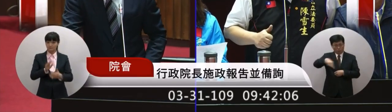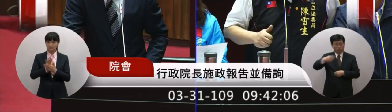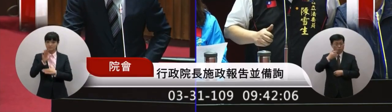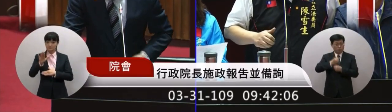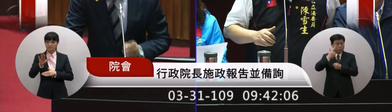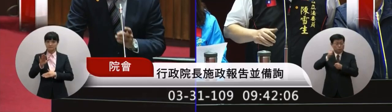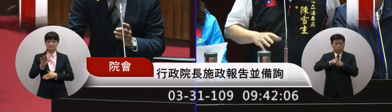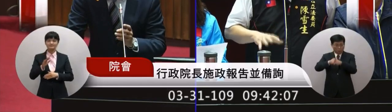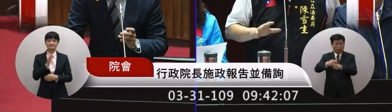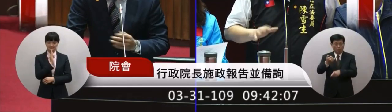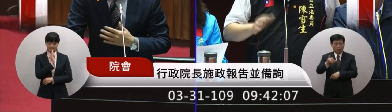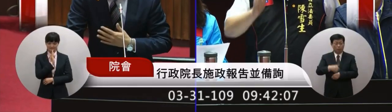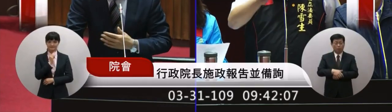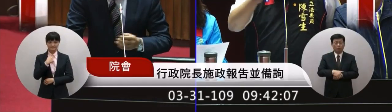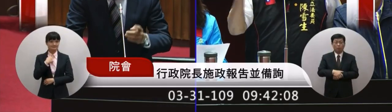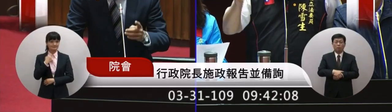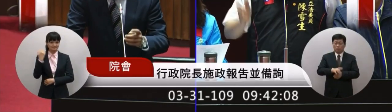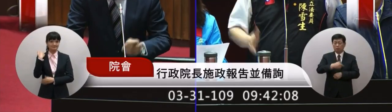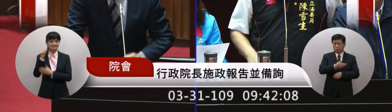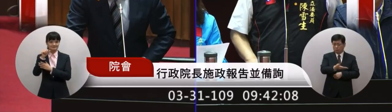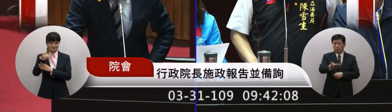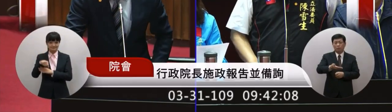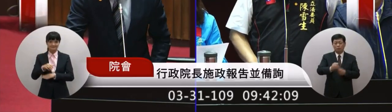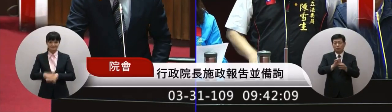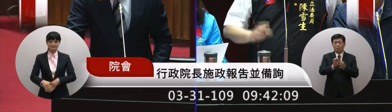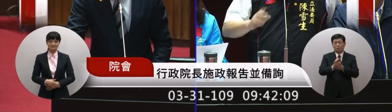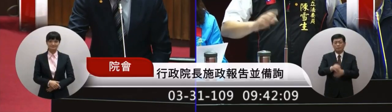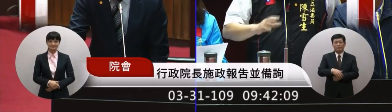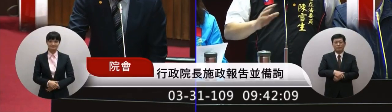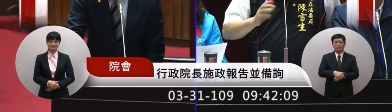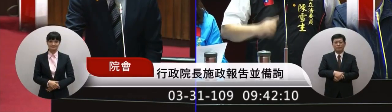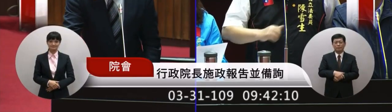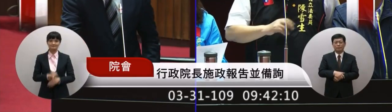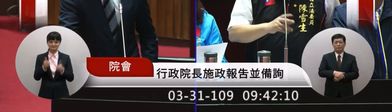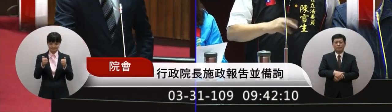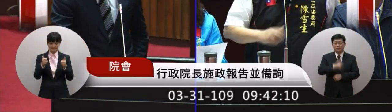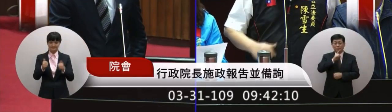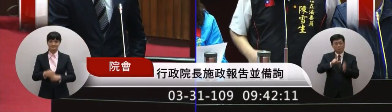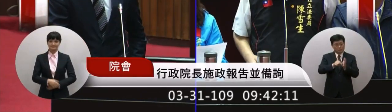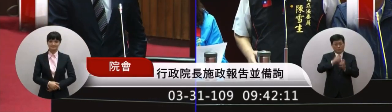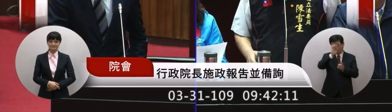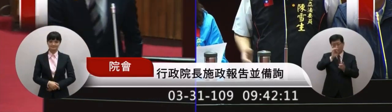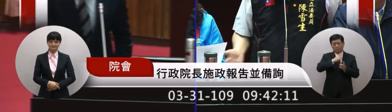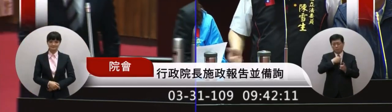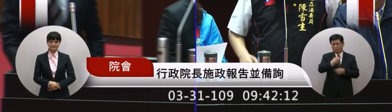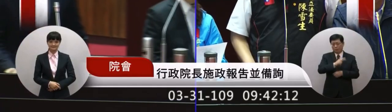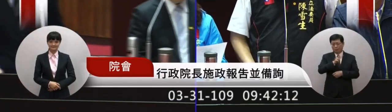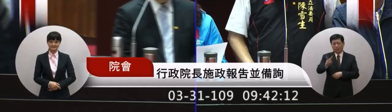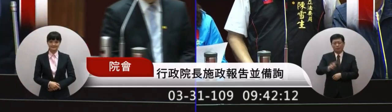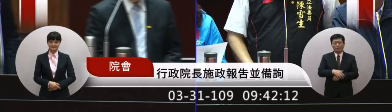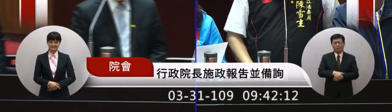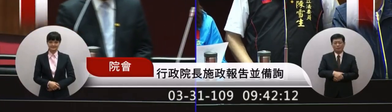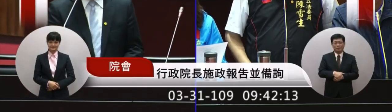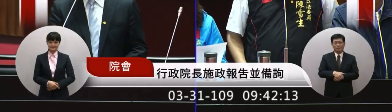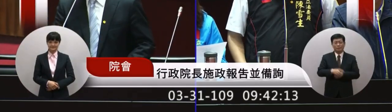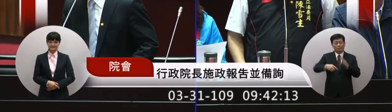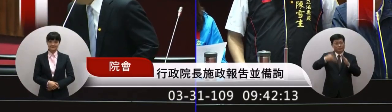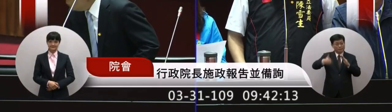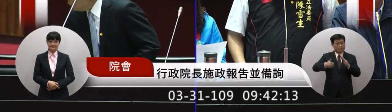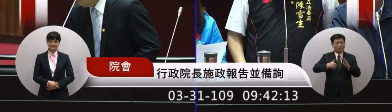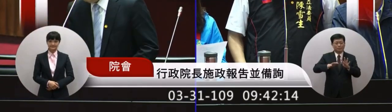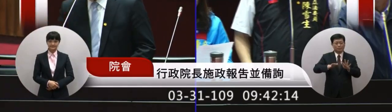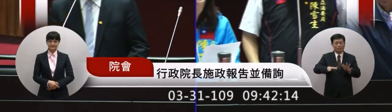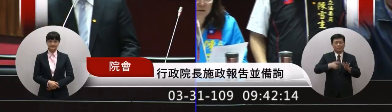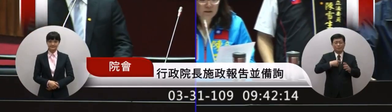你去，好不好？ 是我有答应 你，请回你委员，没关系 哈。好。 好吧，另外找时间我们来协商一下。 好， 请陈委员。 院长吼，我们这